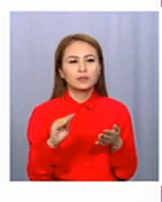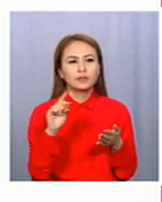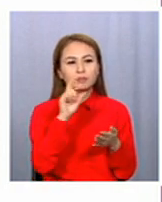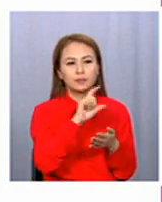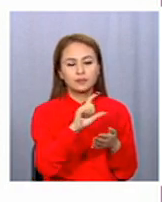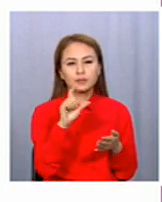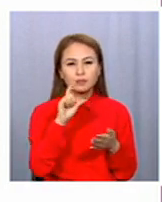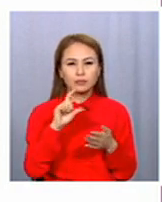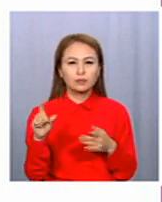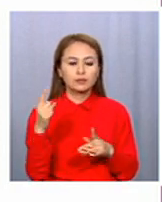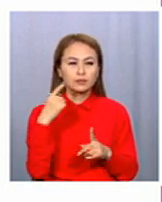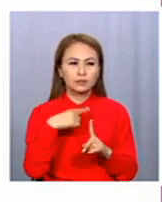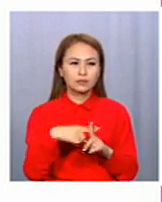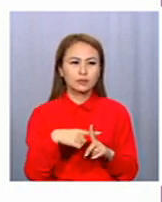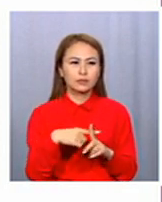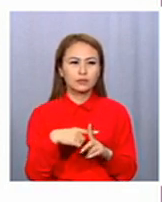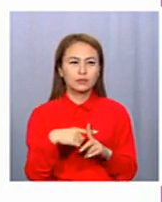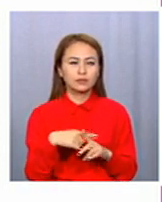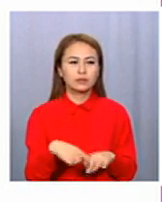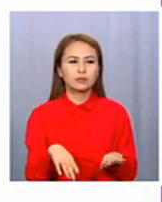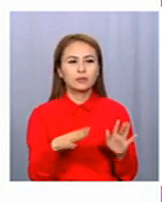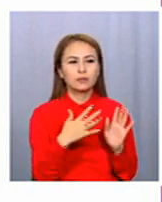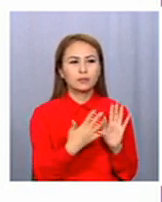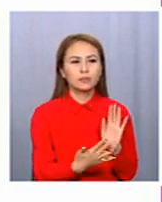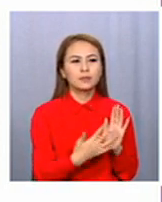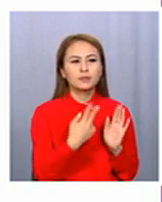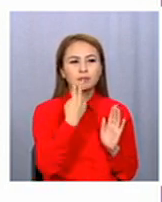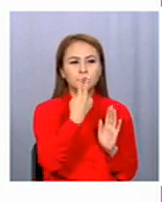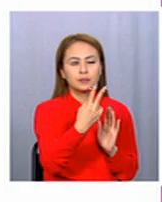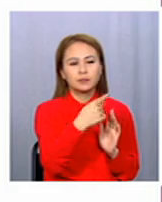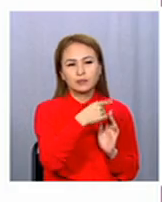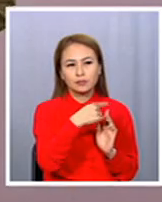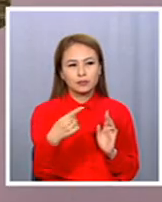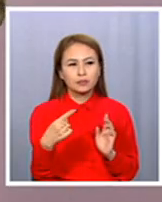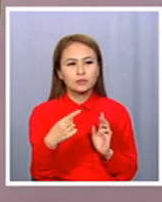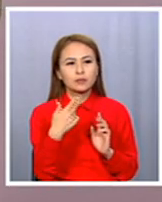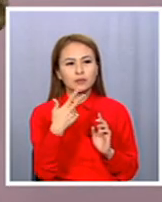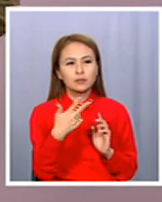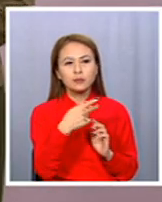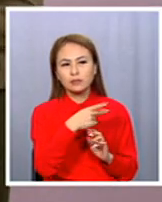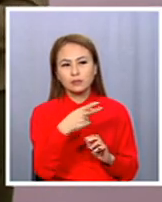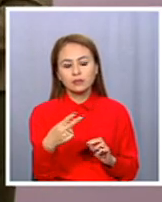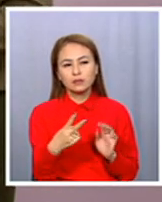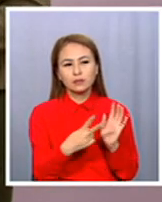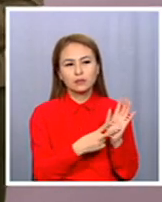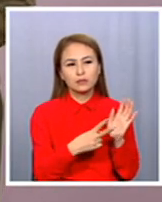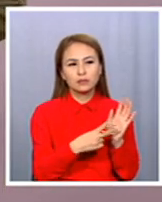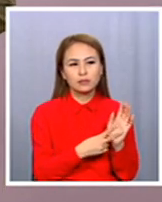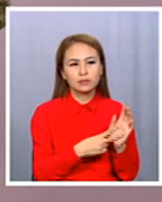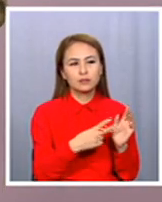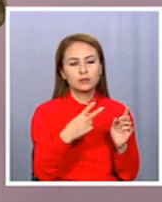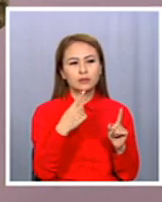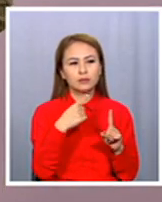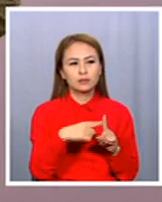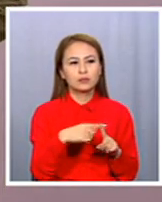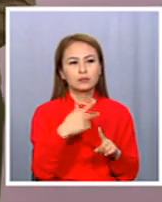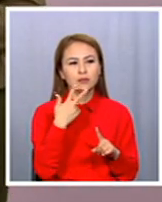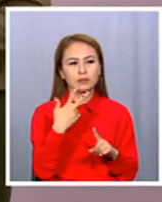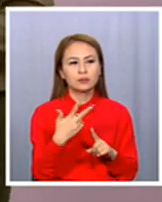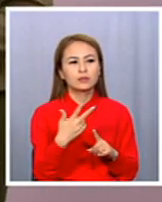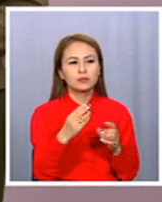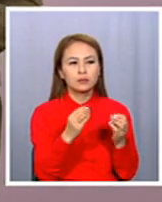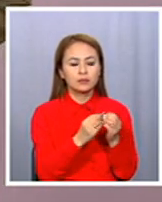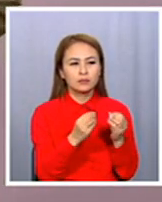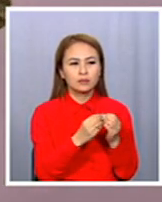бірін қосамыз. Яғни 5 пен 2-нің айырмасы 3-ке тең, 7 мен 3-тің қосындысын есептейміз.